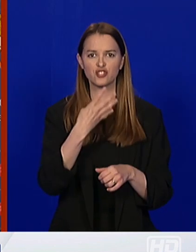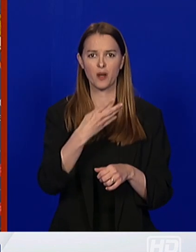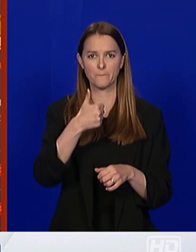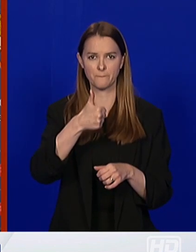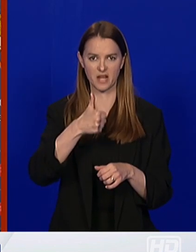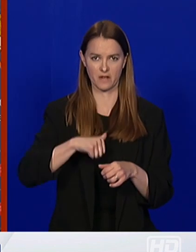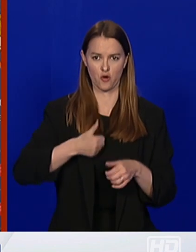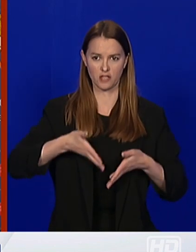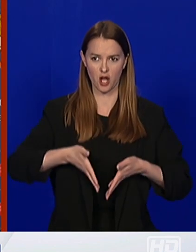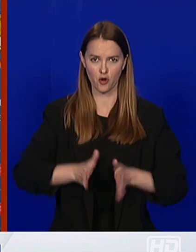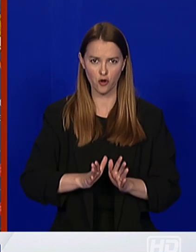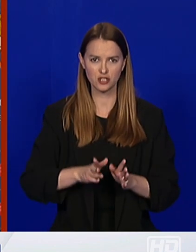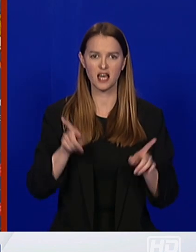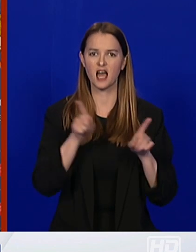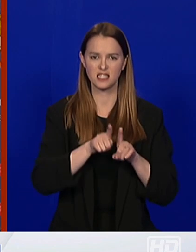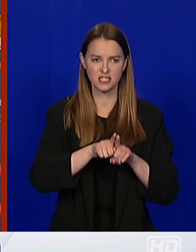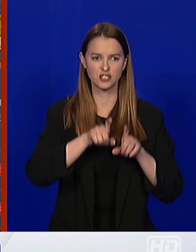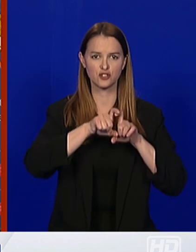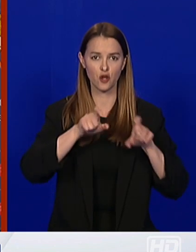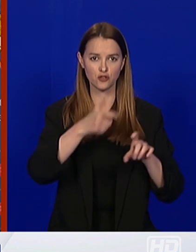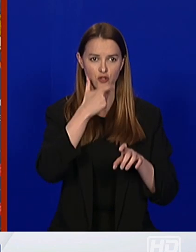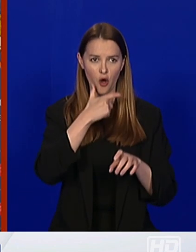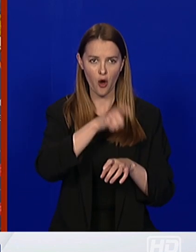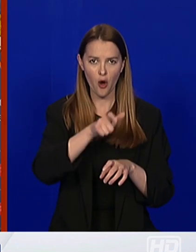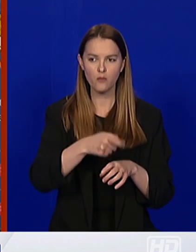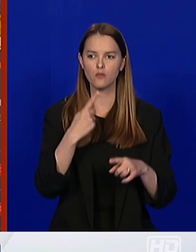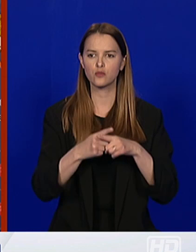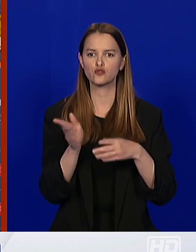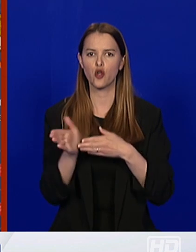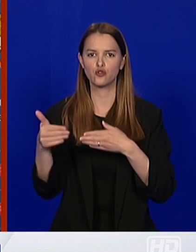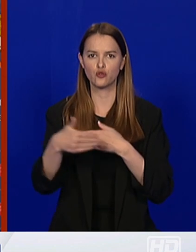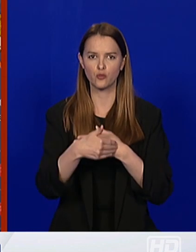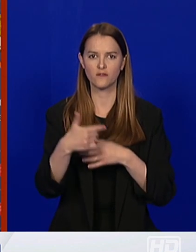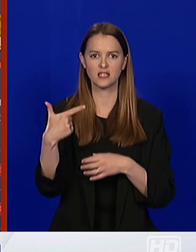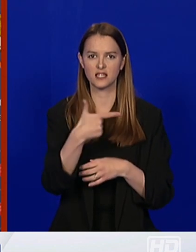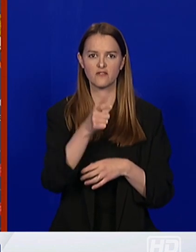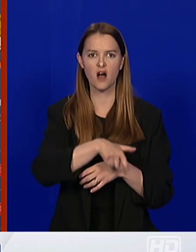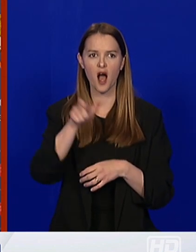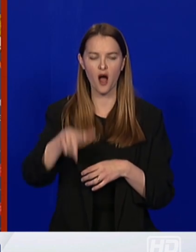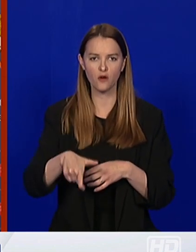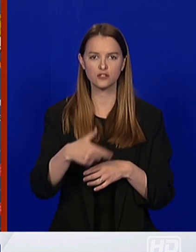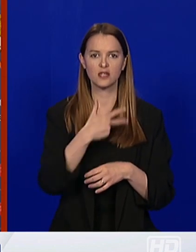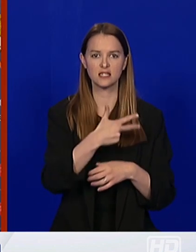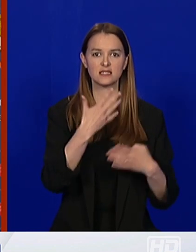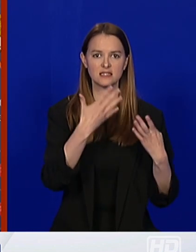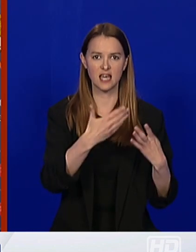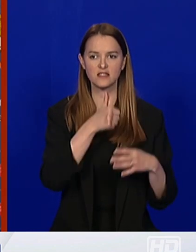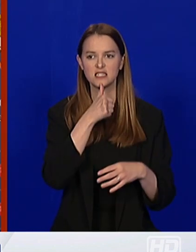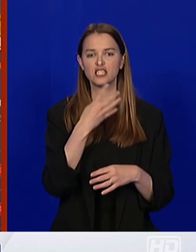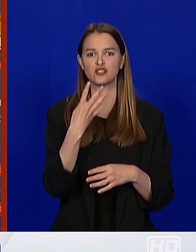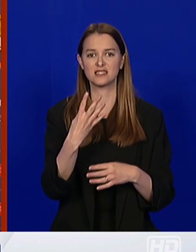Iz doma za starije osobe u Dicmu i u Dubrovniku dvije osobe 39. i